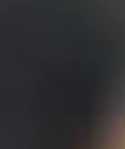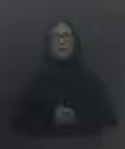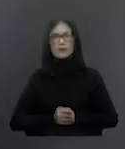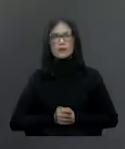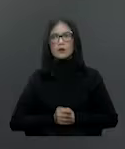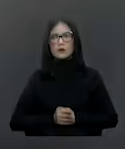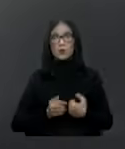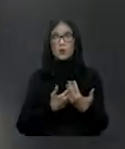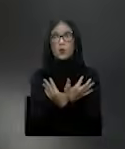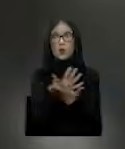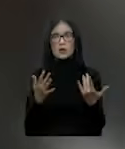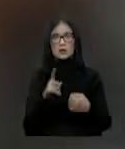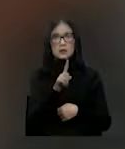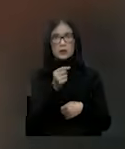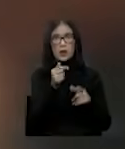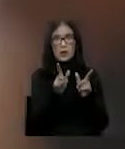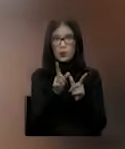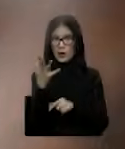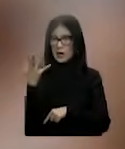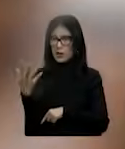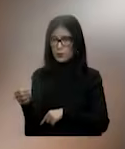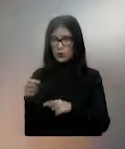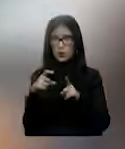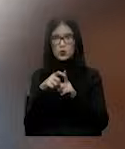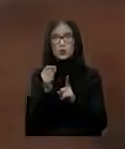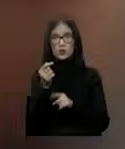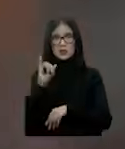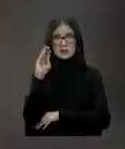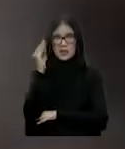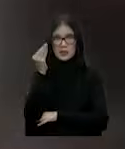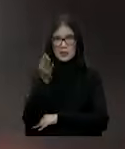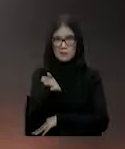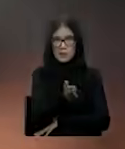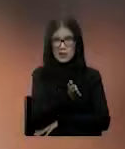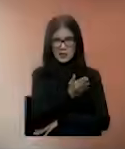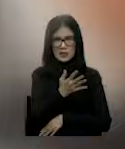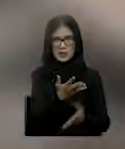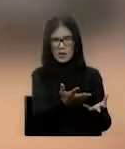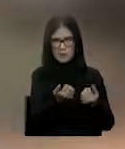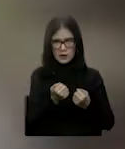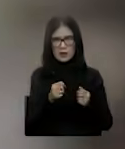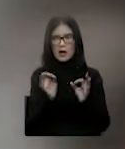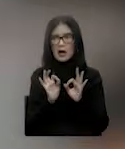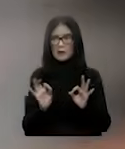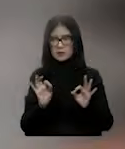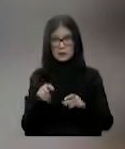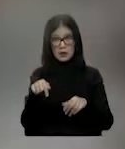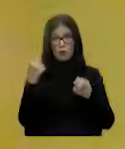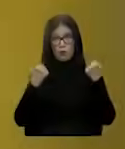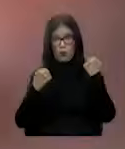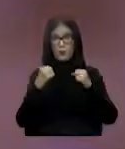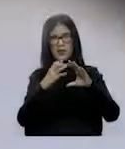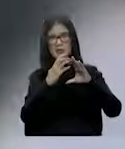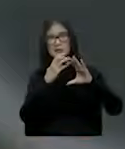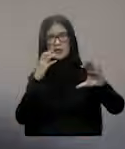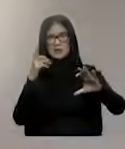Warga satu RW di Kampung Bali Duri Kepa Kebun Jeruk Jakarta Barat berebut mendapatkan air bersih dari mobil tangki yang dikirim Pam Jaya.